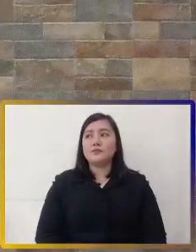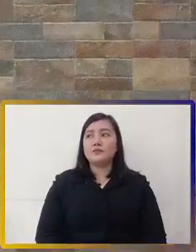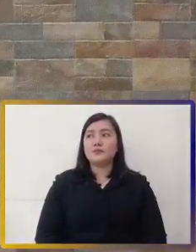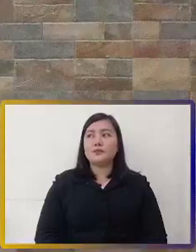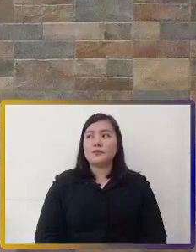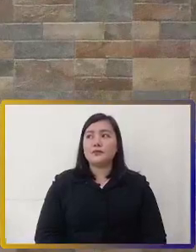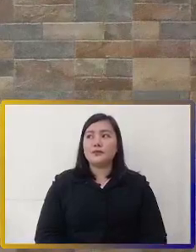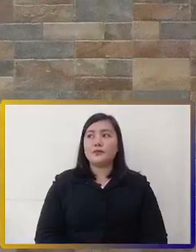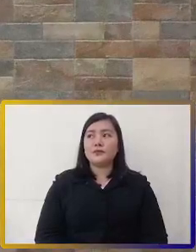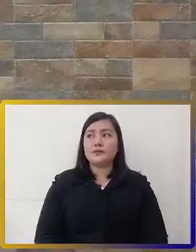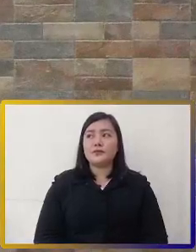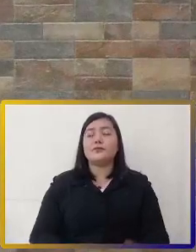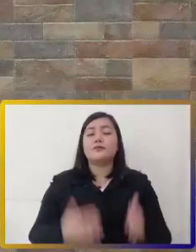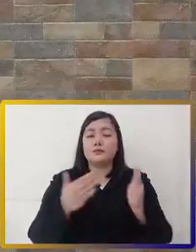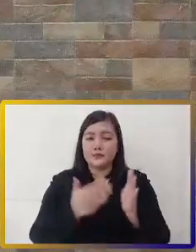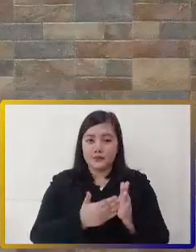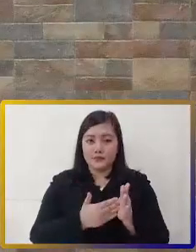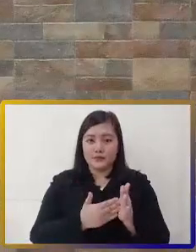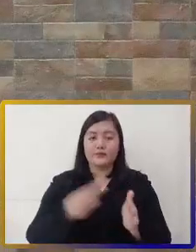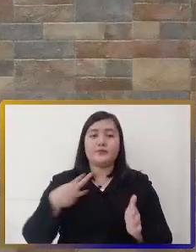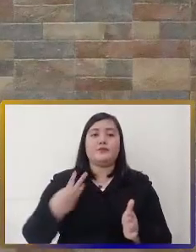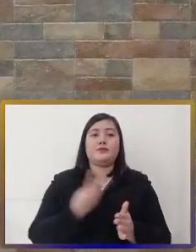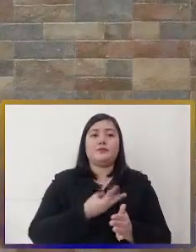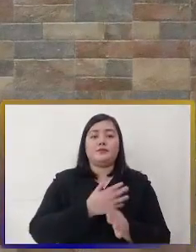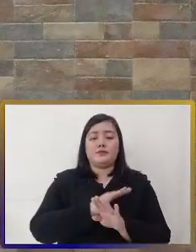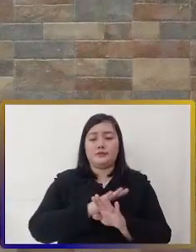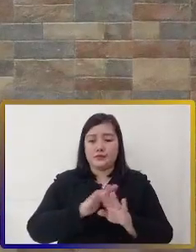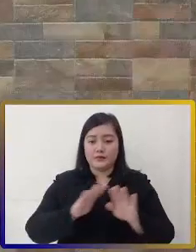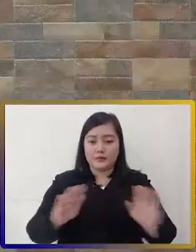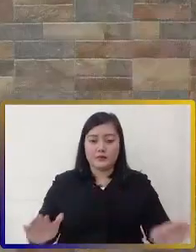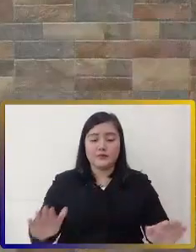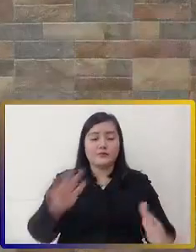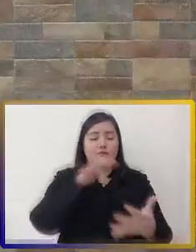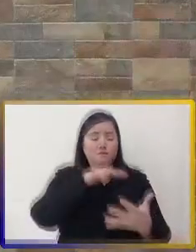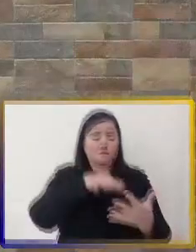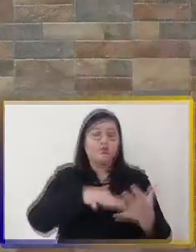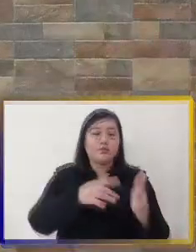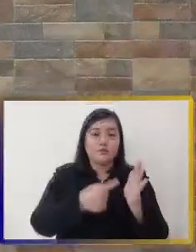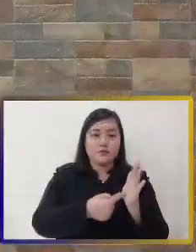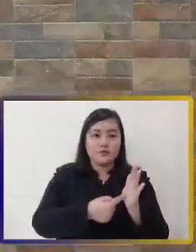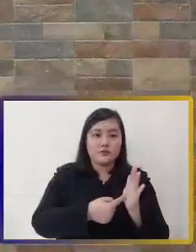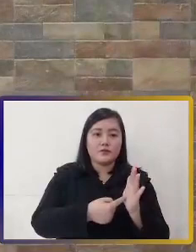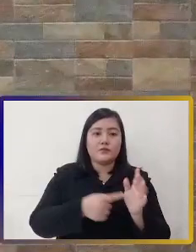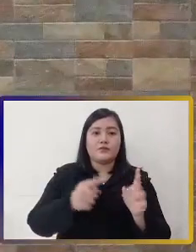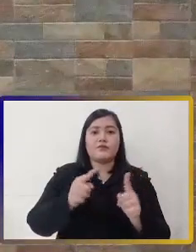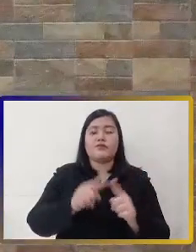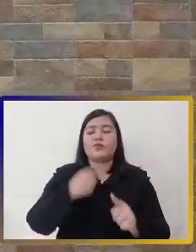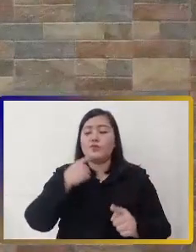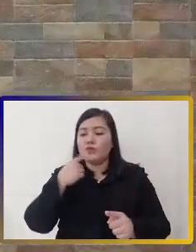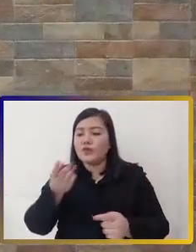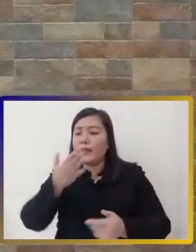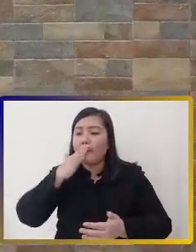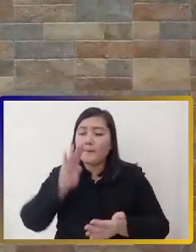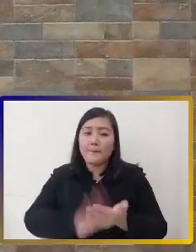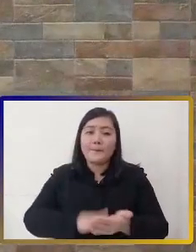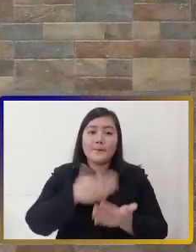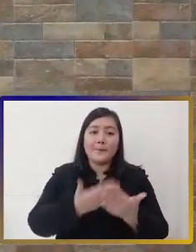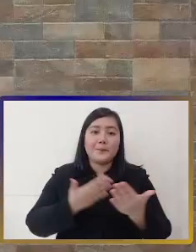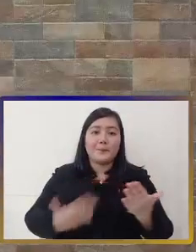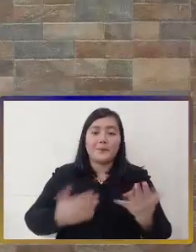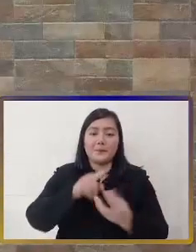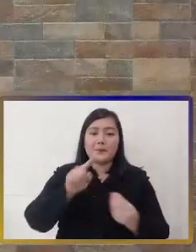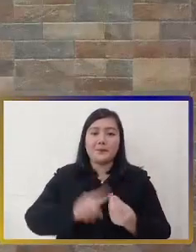ito pinag-aaralan para po manira ng relihiyon. Alright? Ang pinag-uusapan po natin ngayon